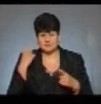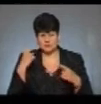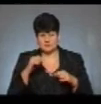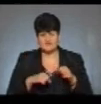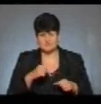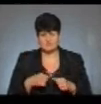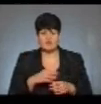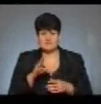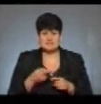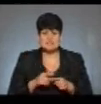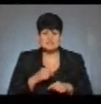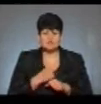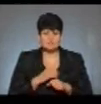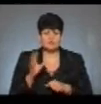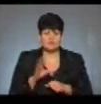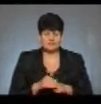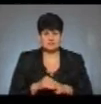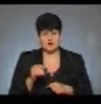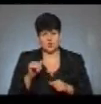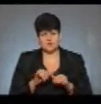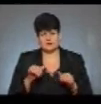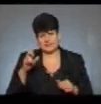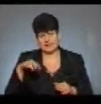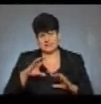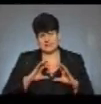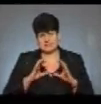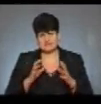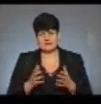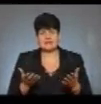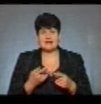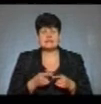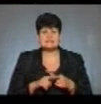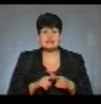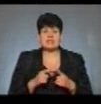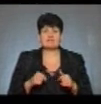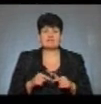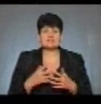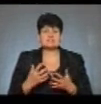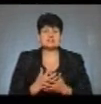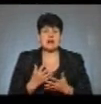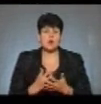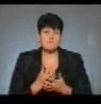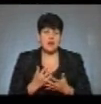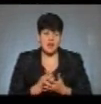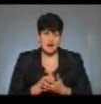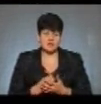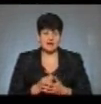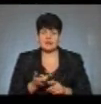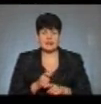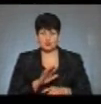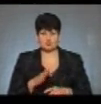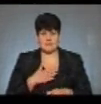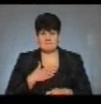це вже зроблено практично у всіх розвинутих країнах світу, де цей вид заробляння такий, ну, хочемо сказати, він не дуже